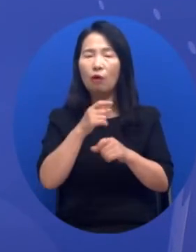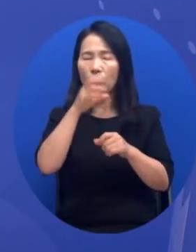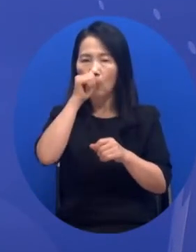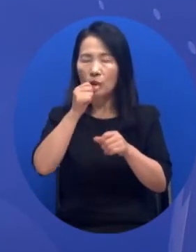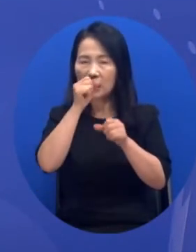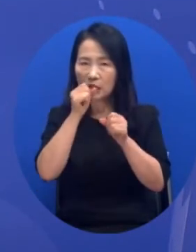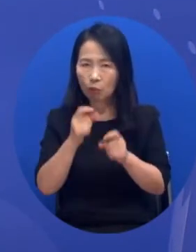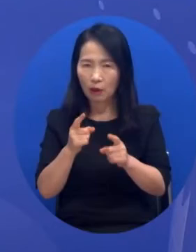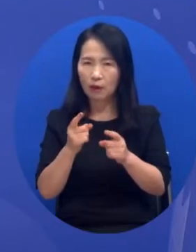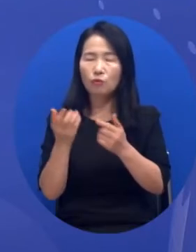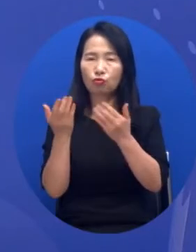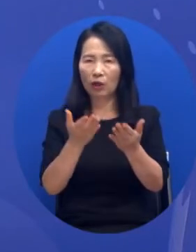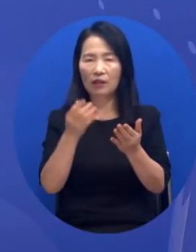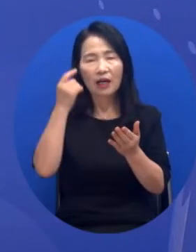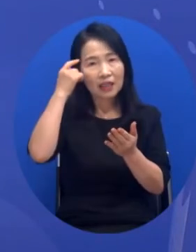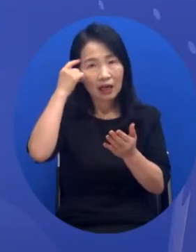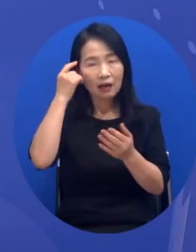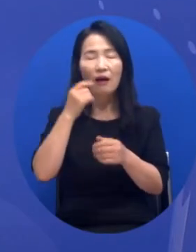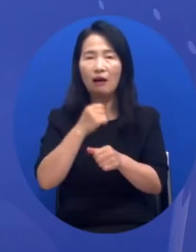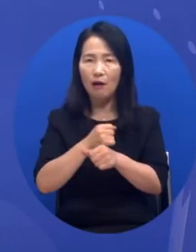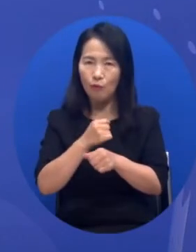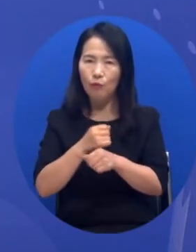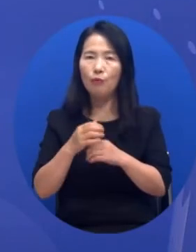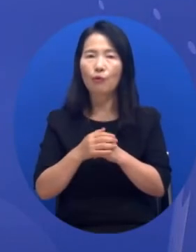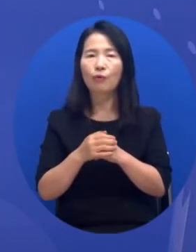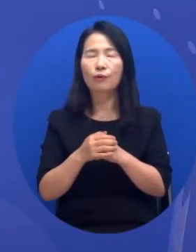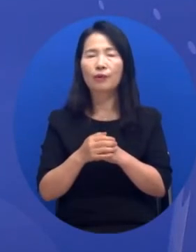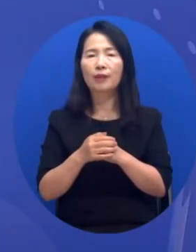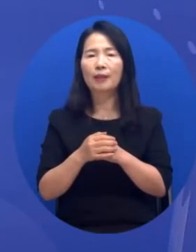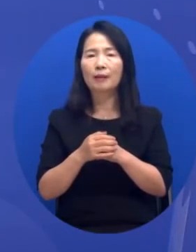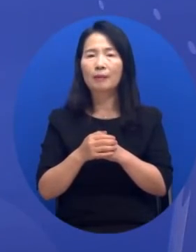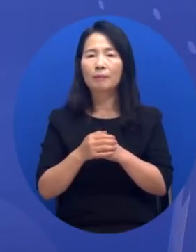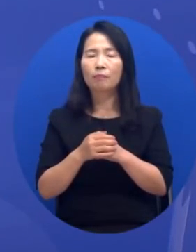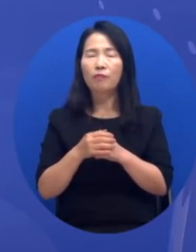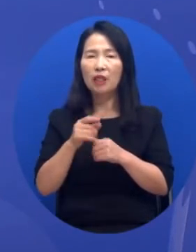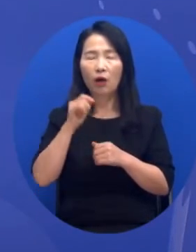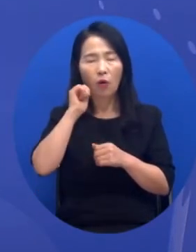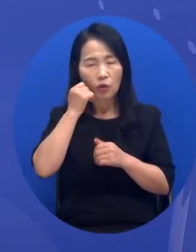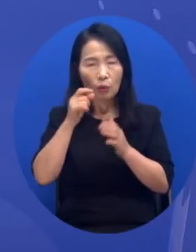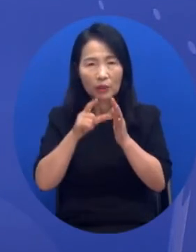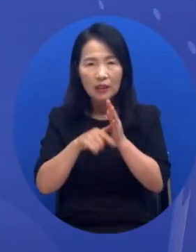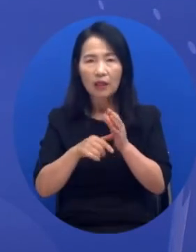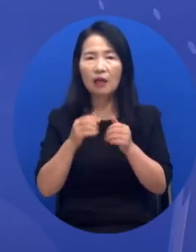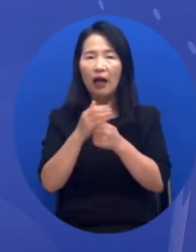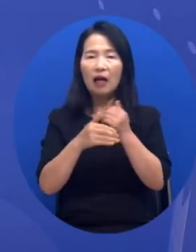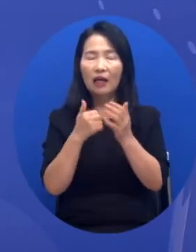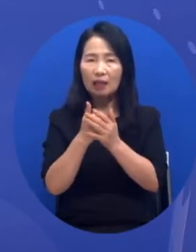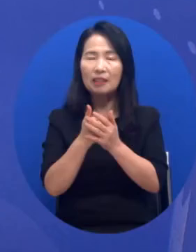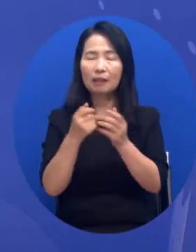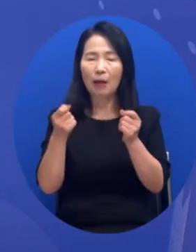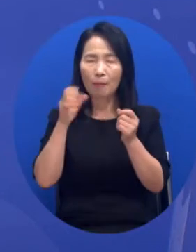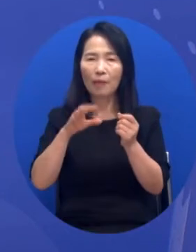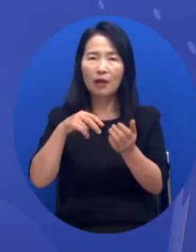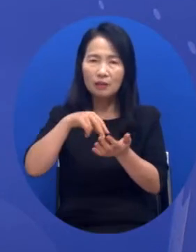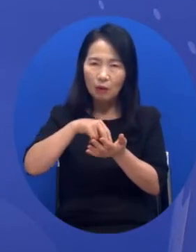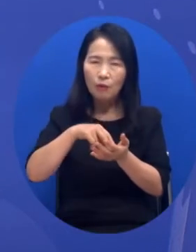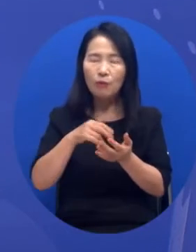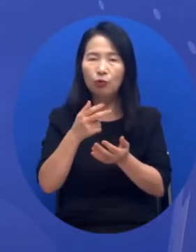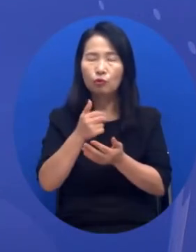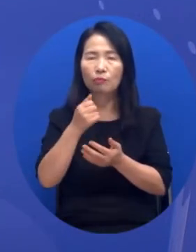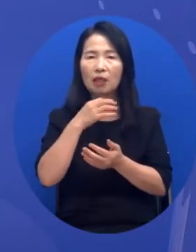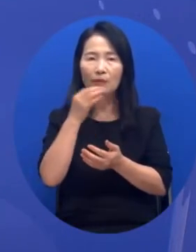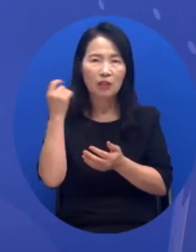아닌가 그런 네. 마음이 들었고요. 그리고 본질적인 좀 질문을 이 어려울 때 좀 하나님 앞에서 좀 던졌으면 좋겠어요. 네. 그리고 주의 음성을